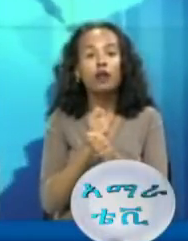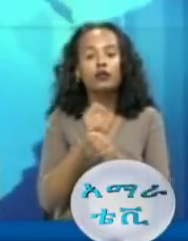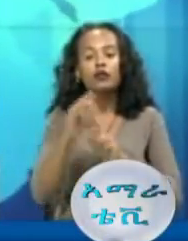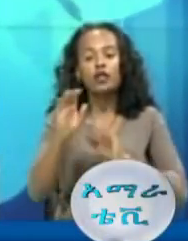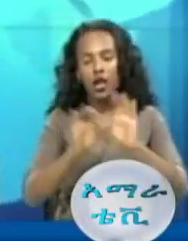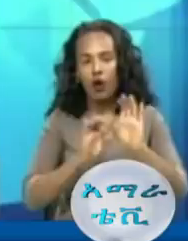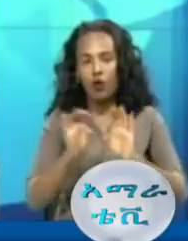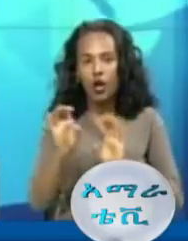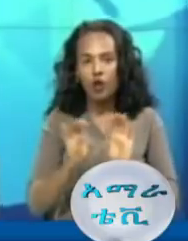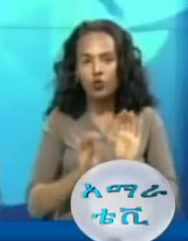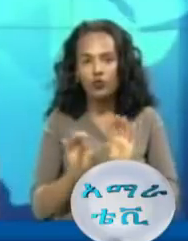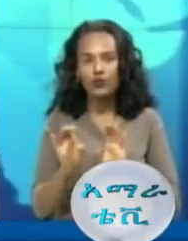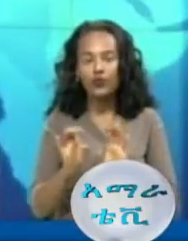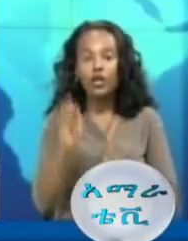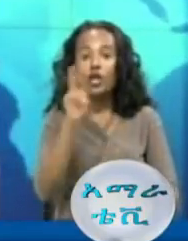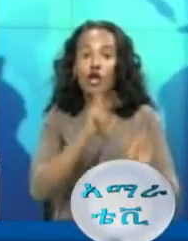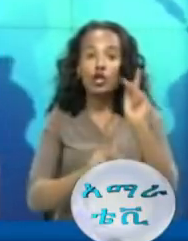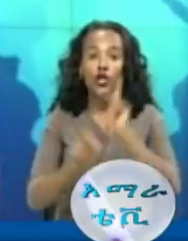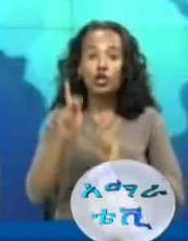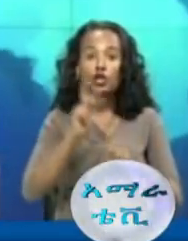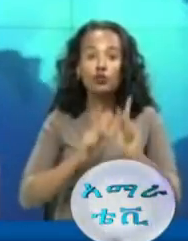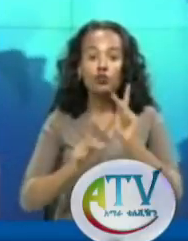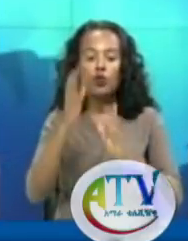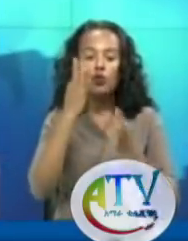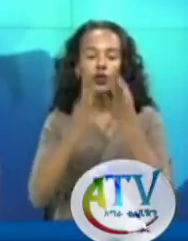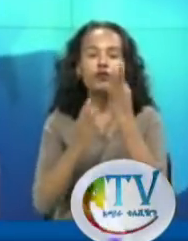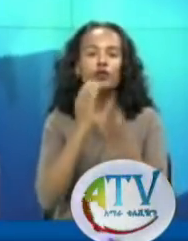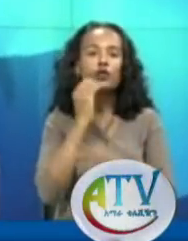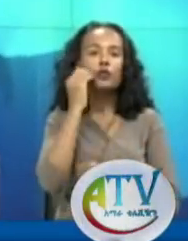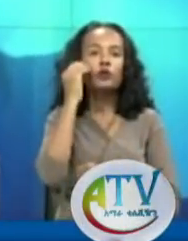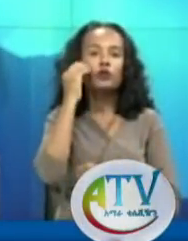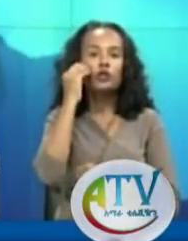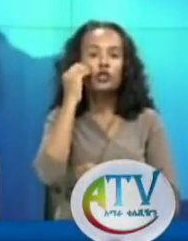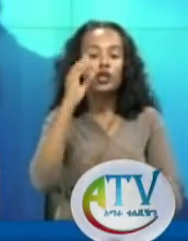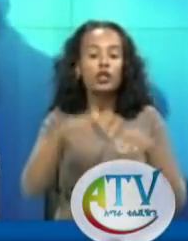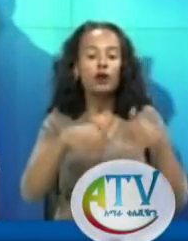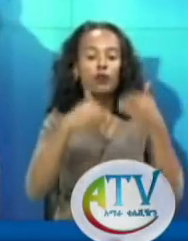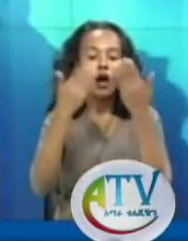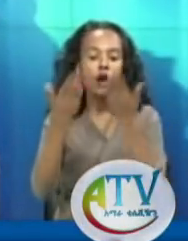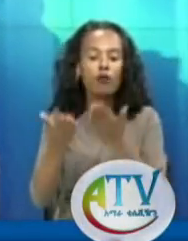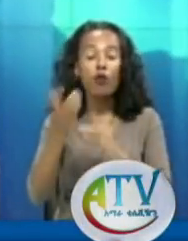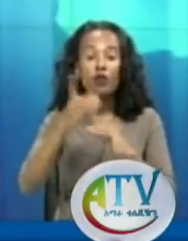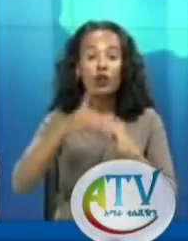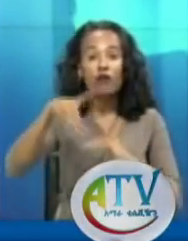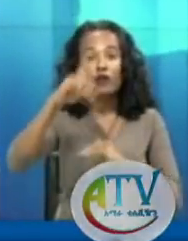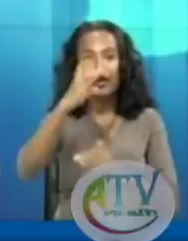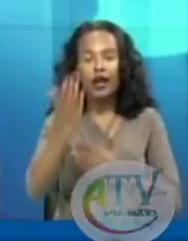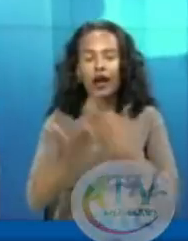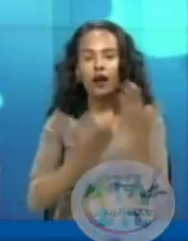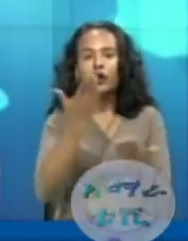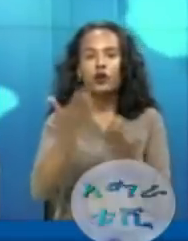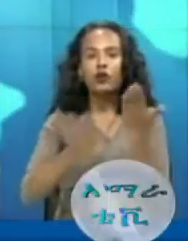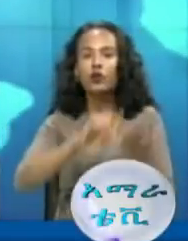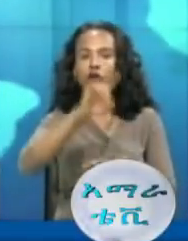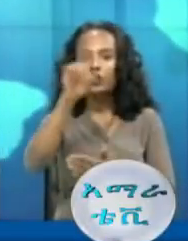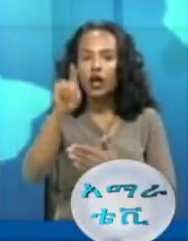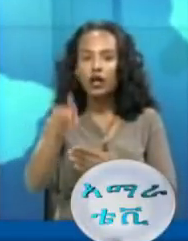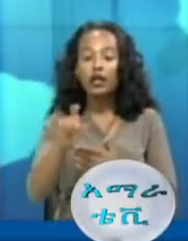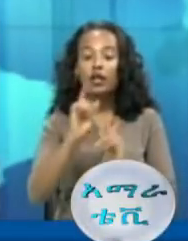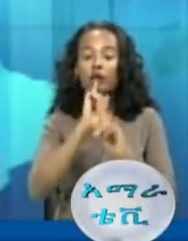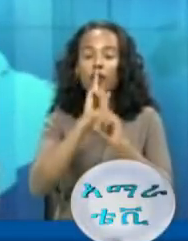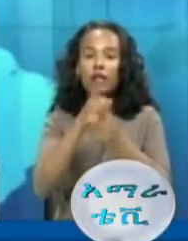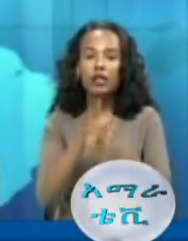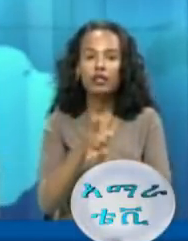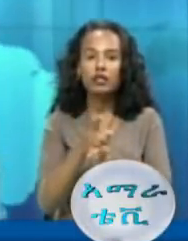ይከናወናሉ። ህዝቡ ወደ ፍርድ ቤቶች የሚያቀርቡን ከፍተኛ የአገልግሎት ጥያቄ